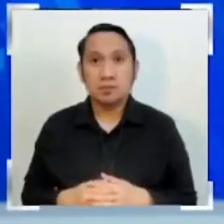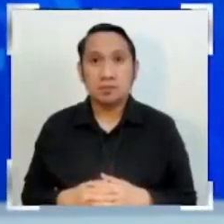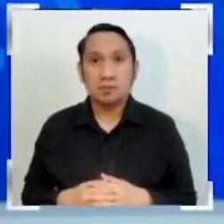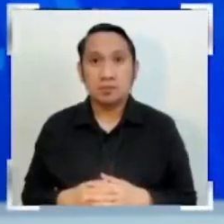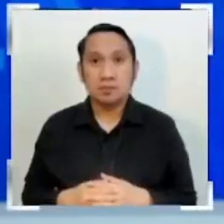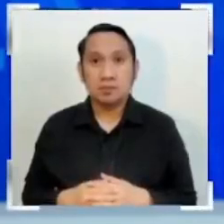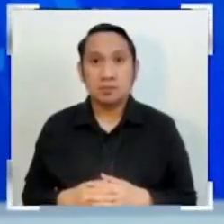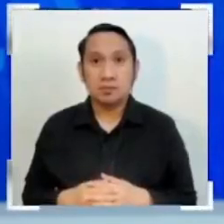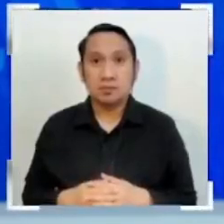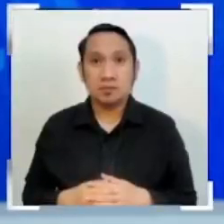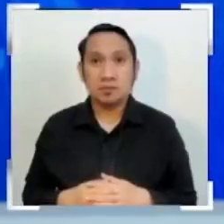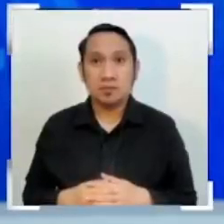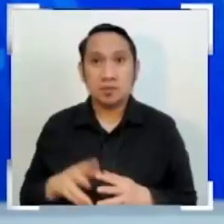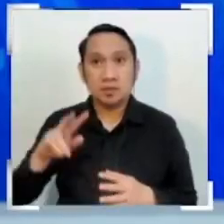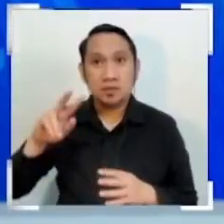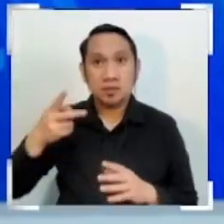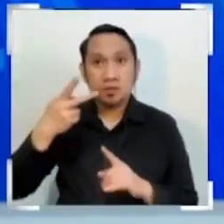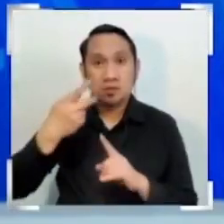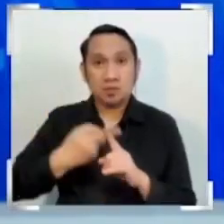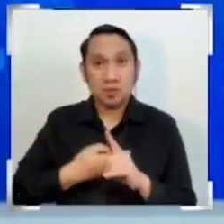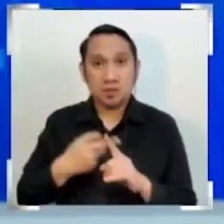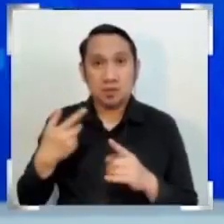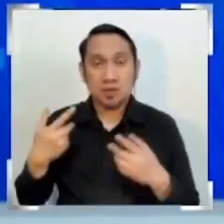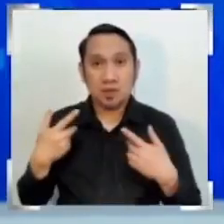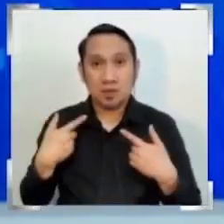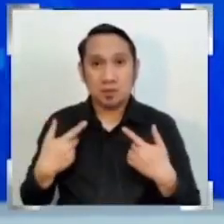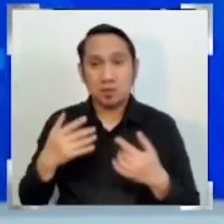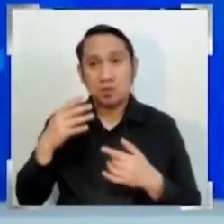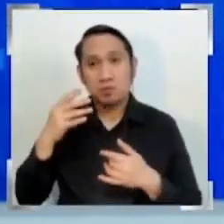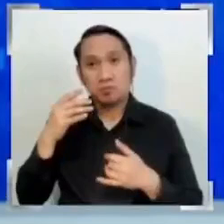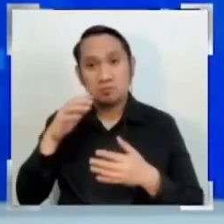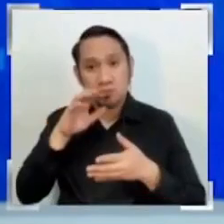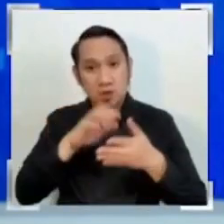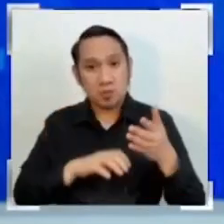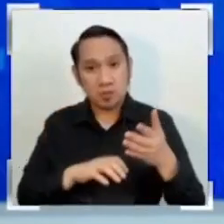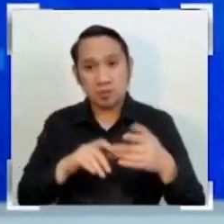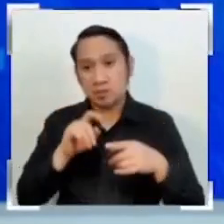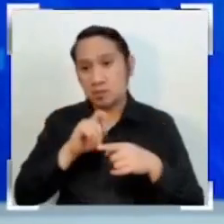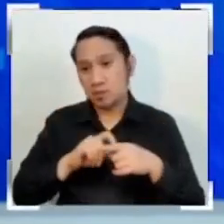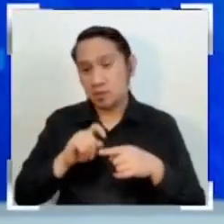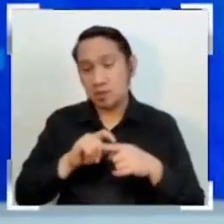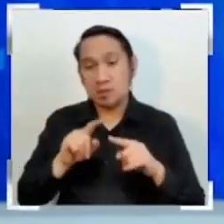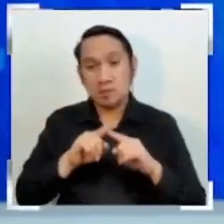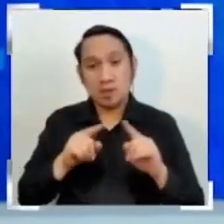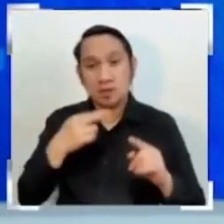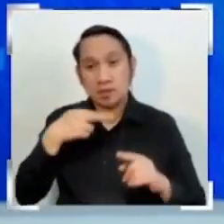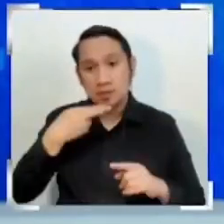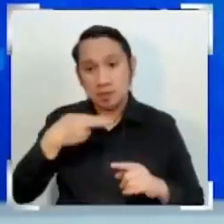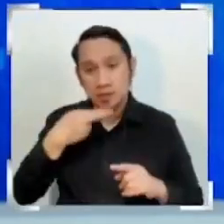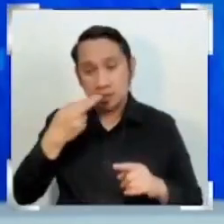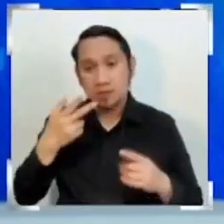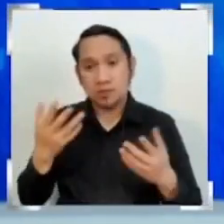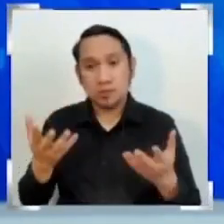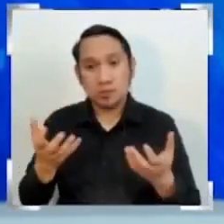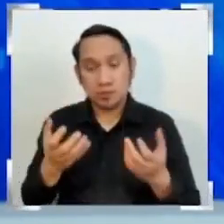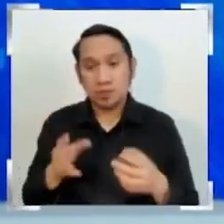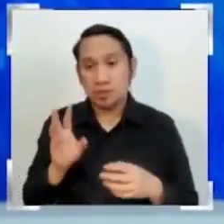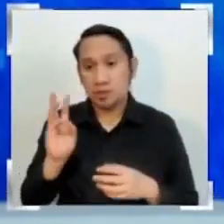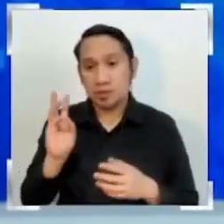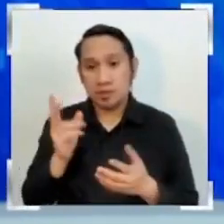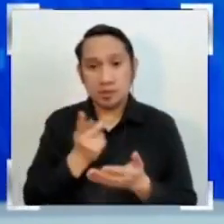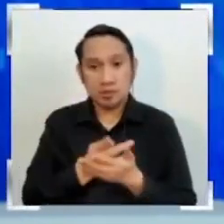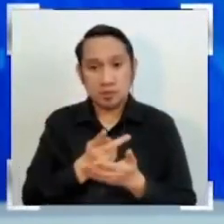Sa ikalawang sunod na buwan, magpapatupad ng bawas ni Ila Meralco. Pero ang presyo naman ng bigas, nagbabadyang umakyat sa 60 pesos kada